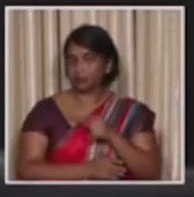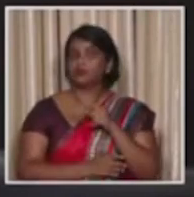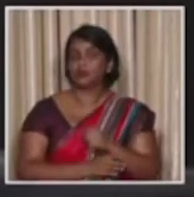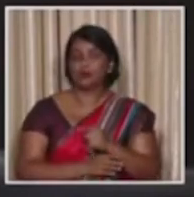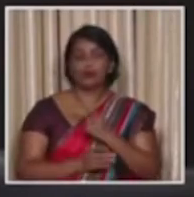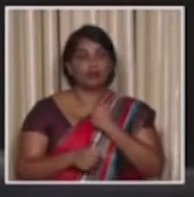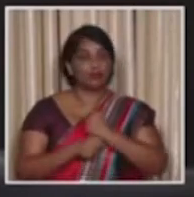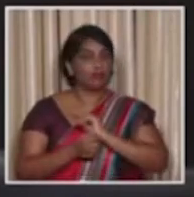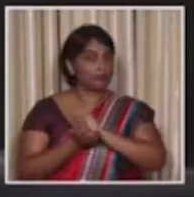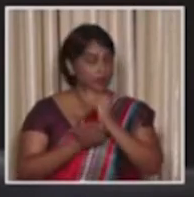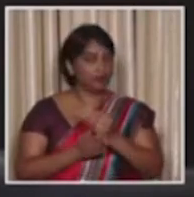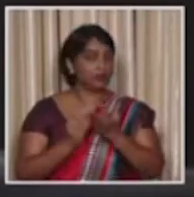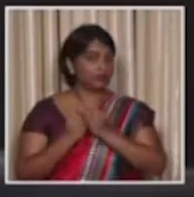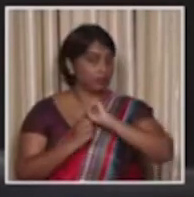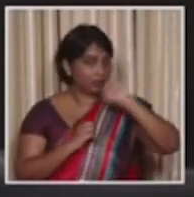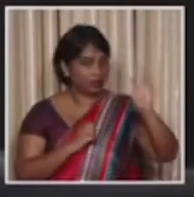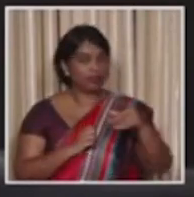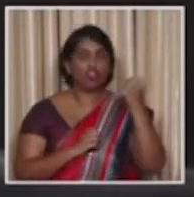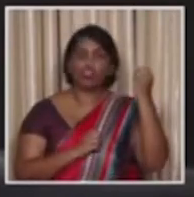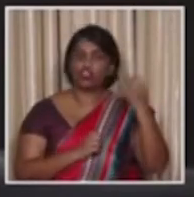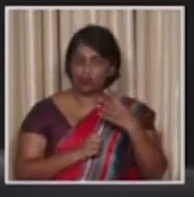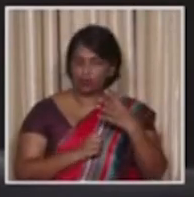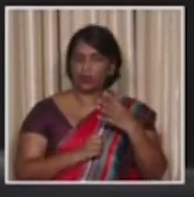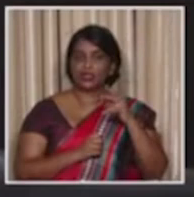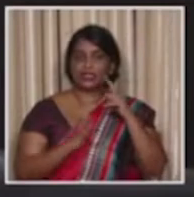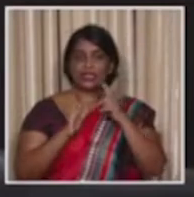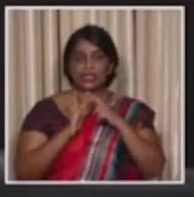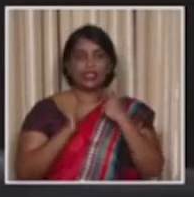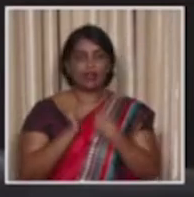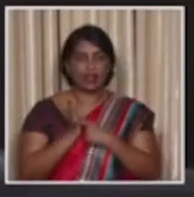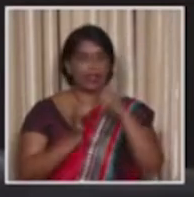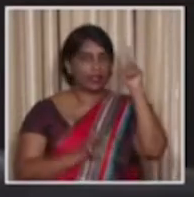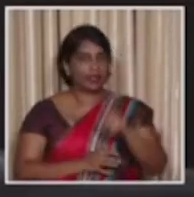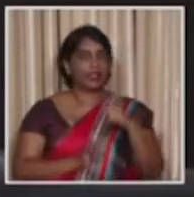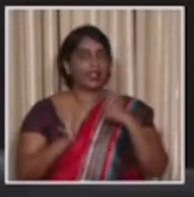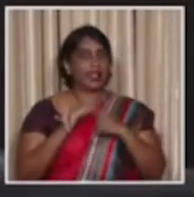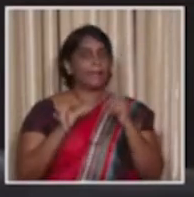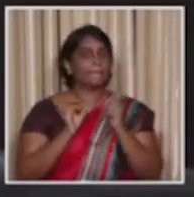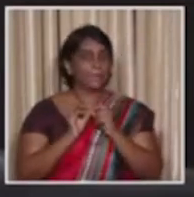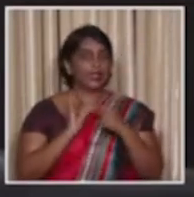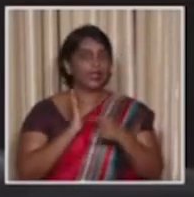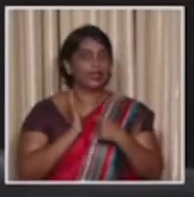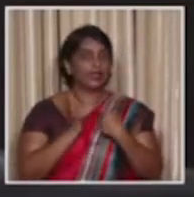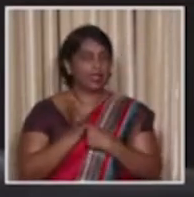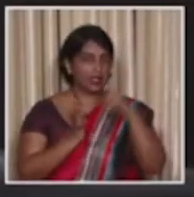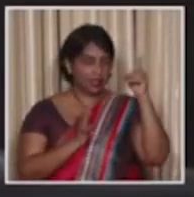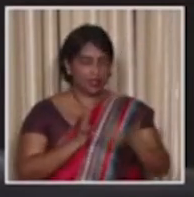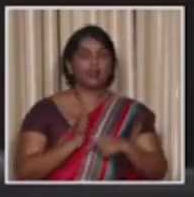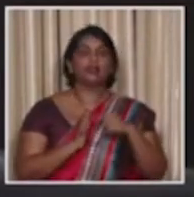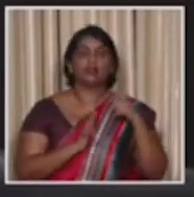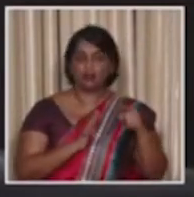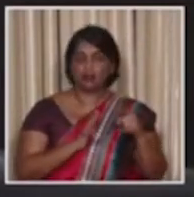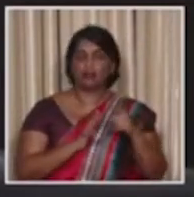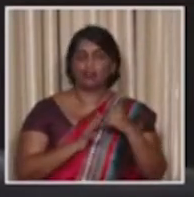මහා භාණ්ඩාගාරයේ විසින් යවන ලද අංක ER ඇලිරක් AB TR ඇලිරක් ජෙන්